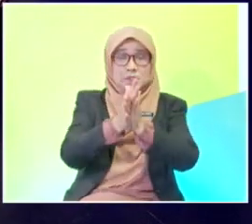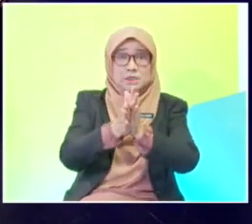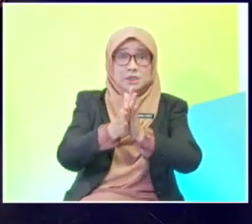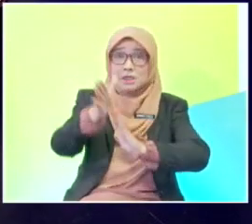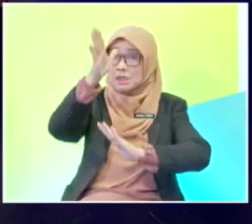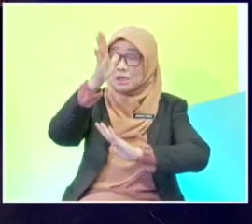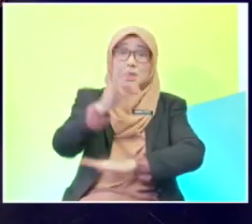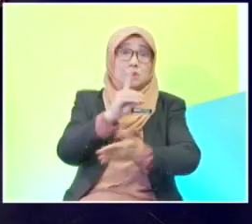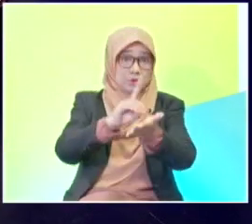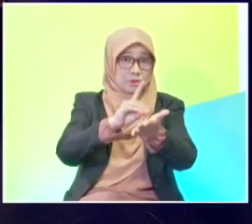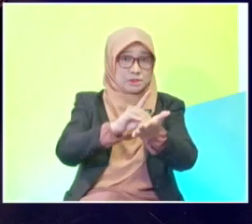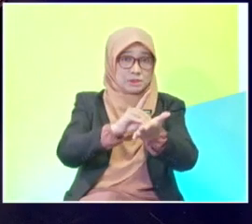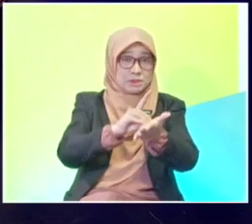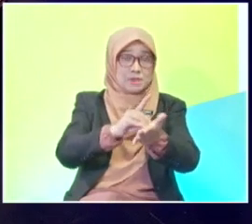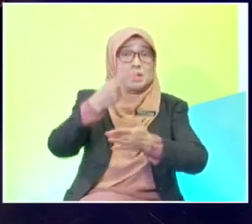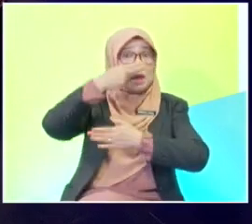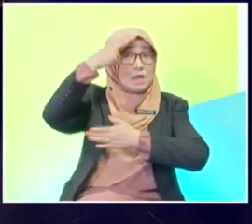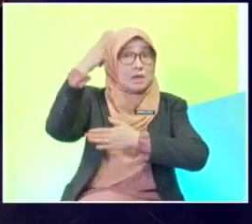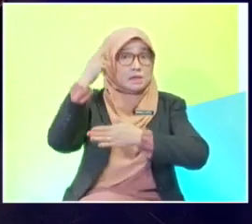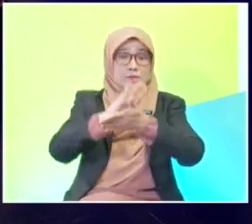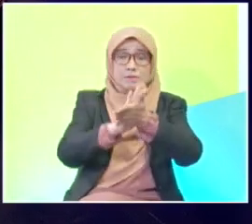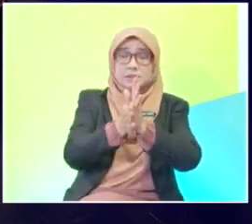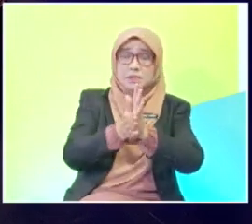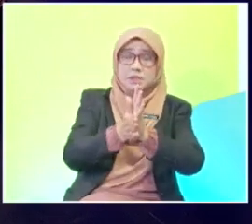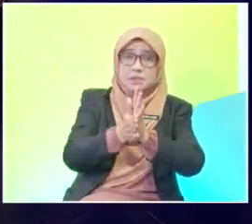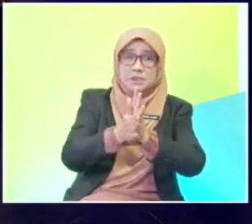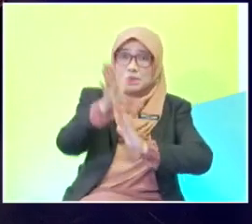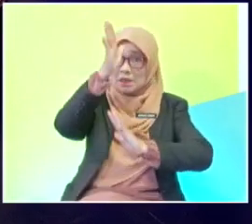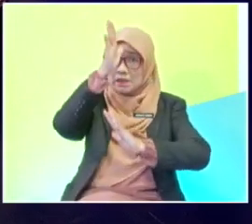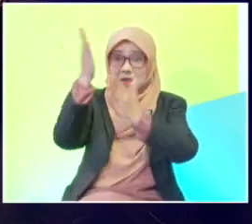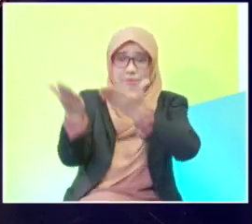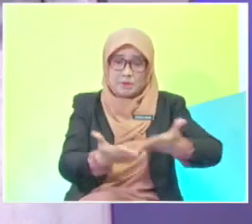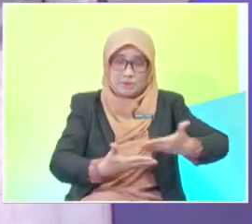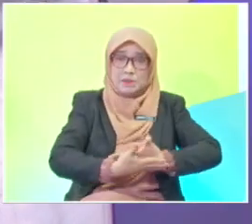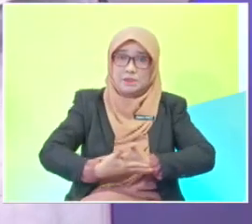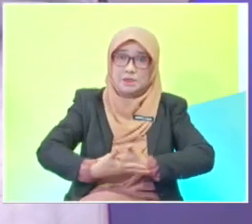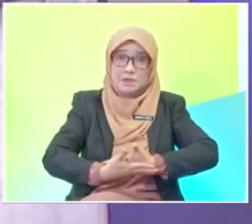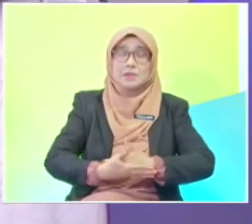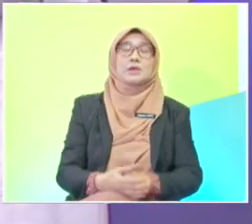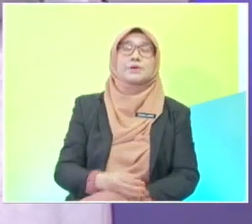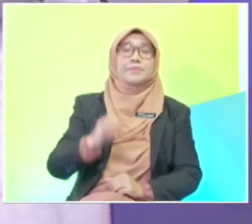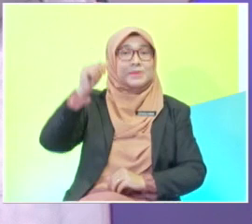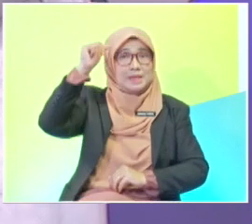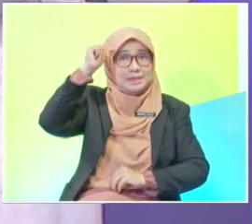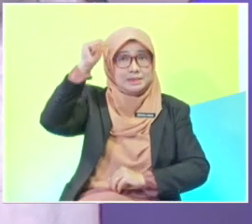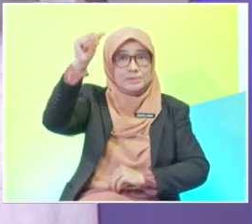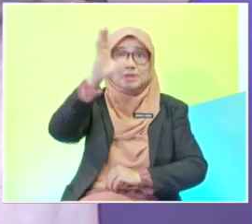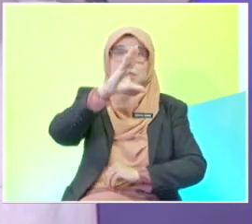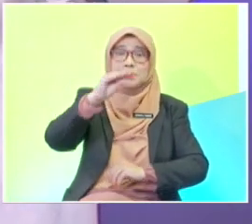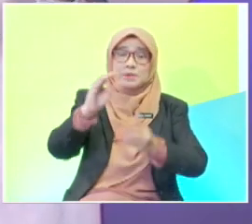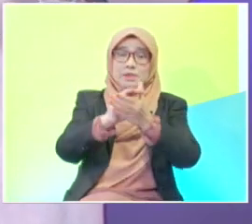ayah membawa anak saya dapat suntikan. Apakah topik kita hari ini, Cikgu? Okey, baiklah ya. Assalamualaikum dan selamat